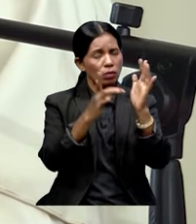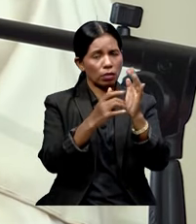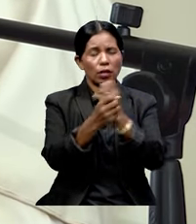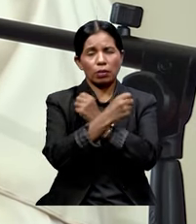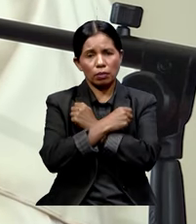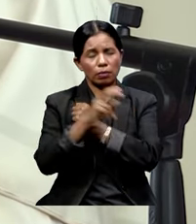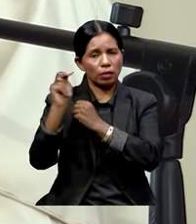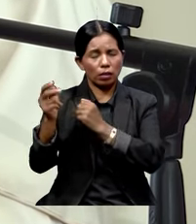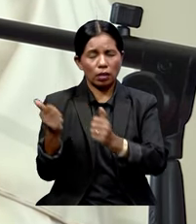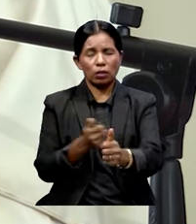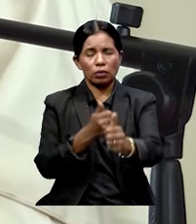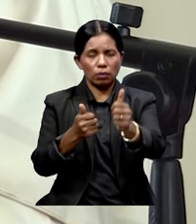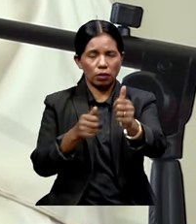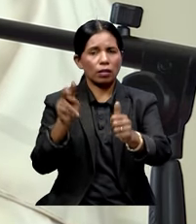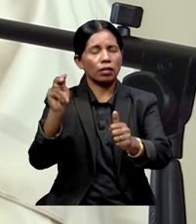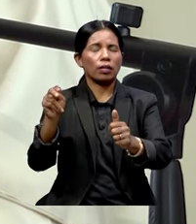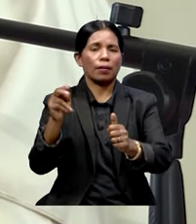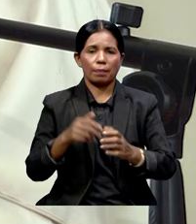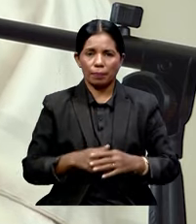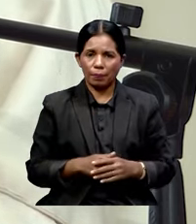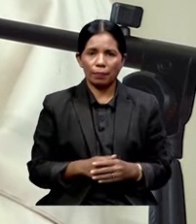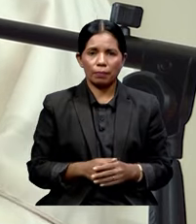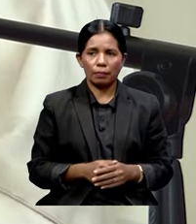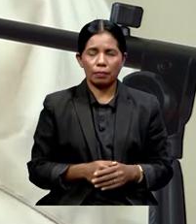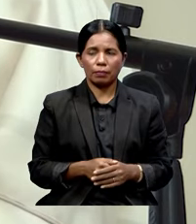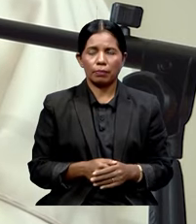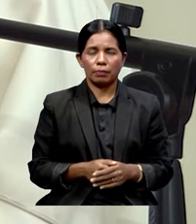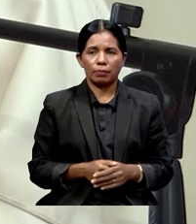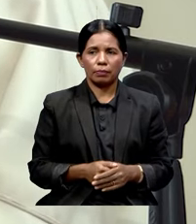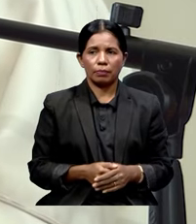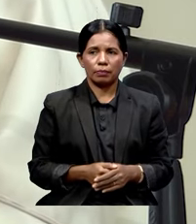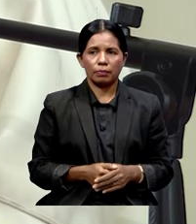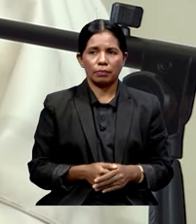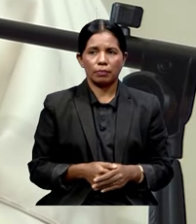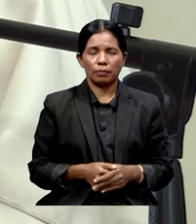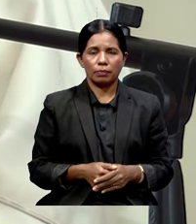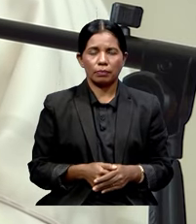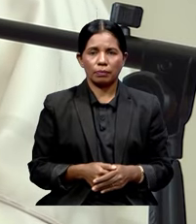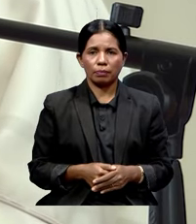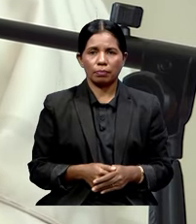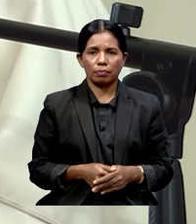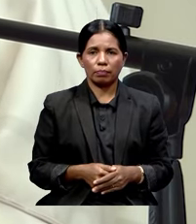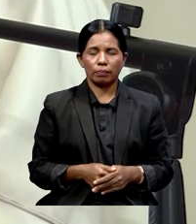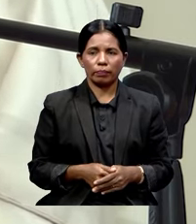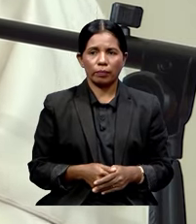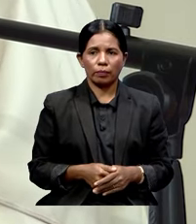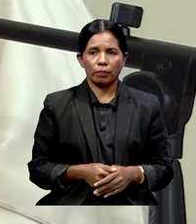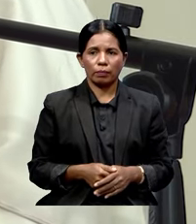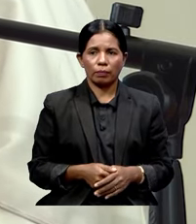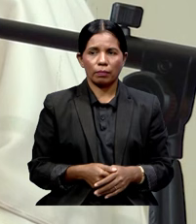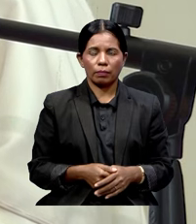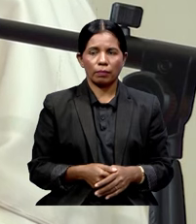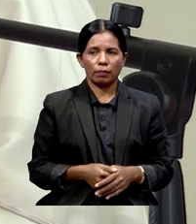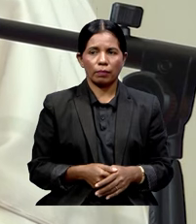no lautuir niaba. Cristiani, la grande maggioranza del vostro popolo,